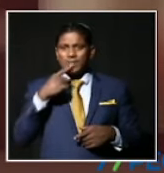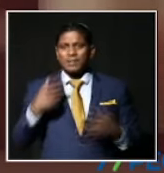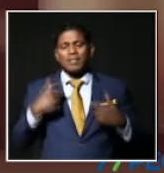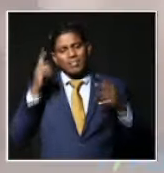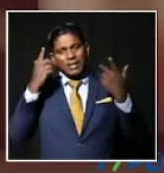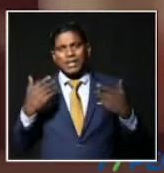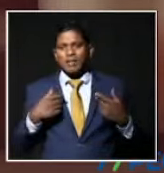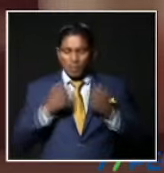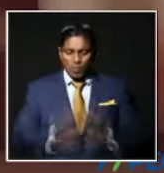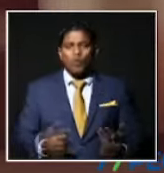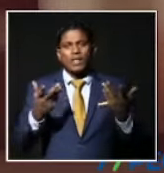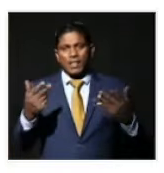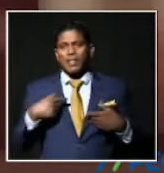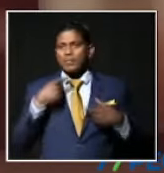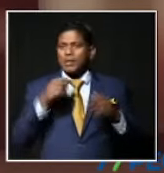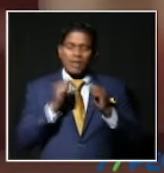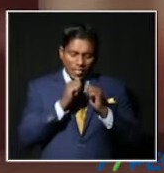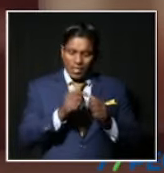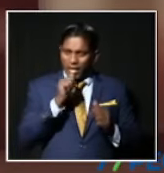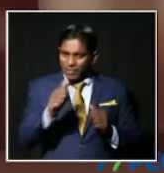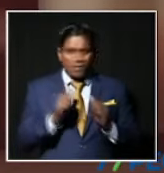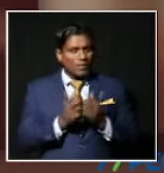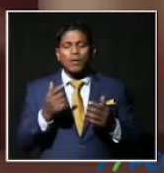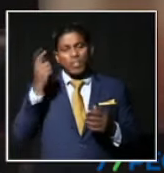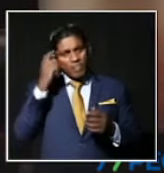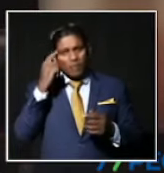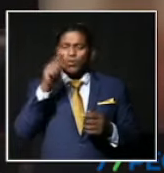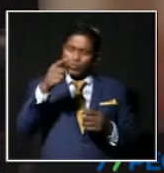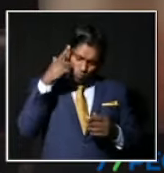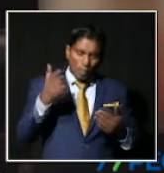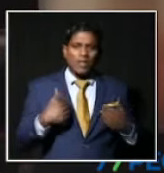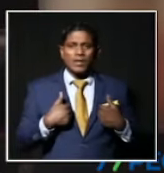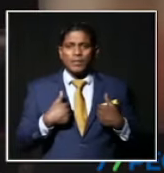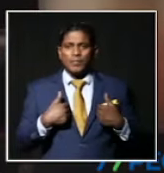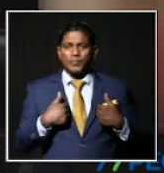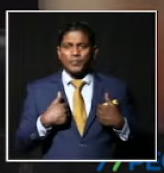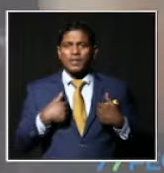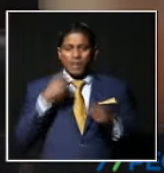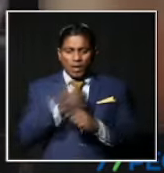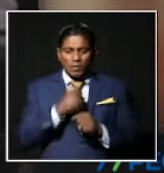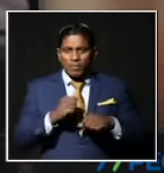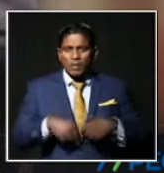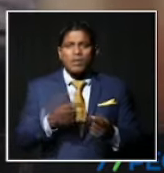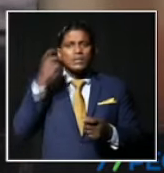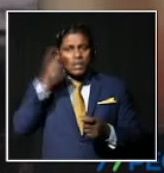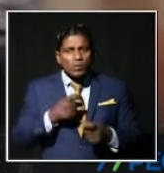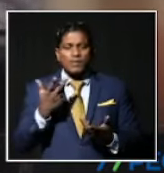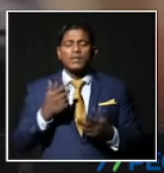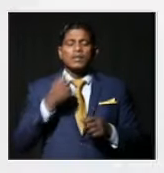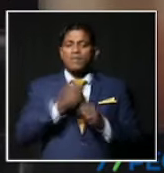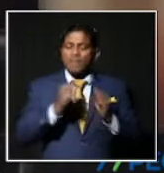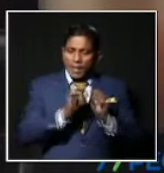මං ඉපදිලත් නැ. මට ඒක අදාළ නැ. දැන් වෙච්ච දේවල් අපි දන්නවා. ඔබතුමාට වැඩිය හොඳින්. ඒත් ආණ්ඩුවට මොකක් හරි කරන්න කිව්වත් ත්‍රස්තවාදී කරන්න එපා කිව්වත් ත්‍රස්තවාදී